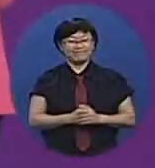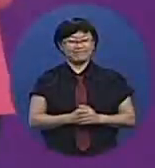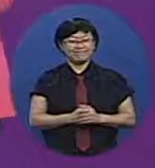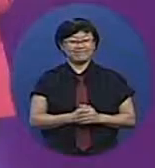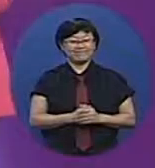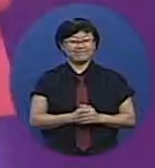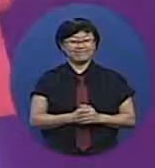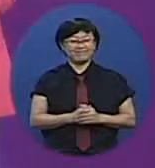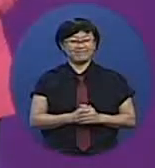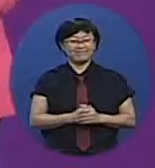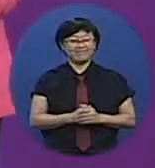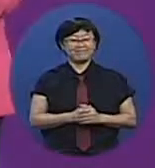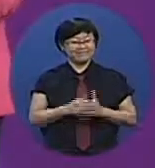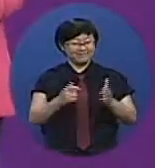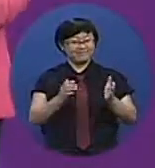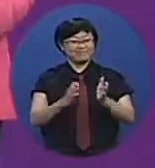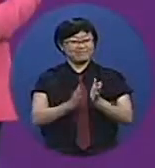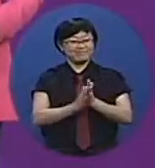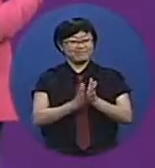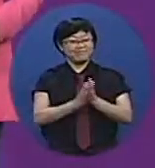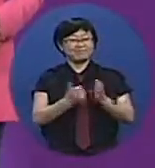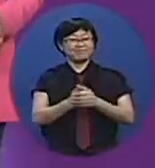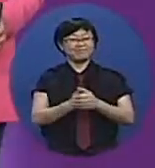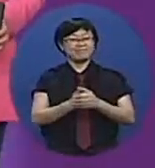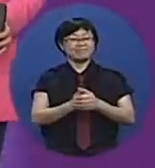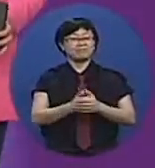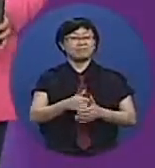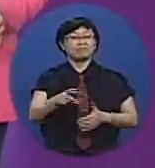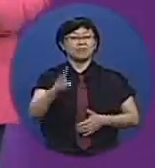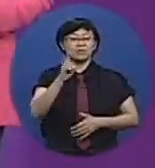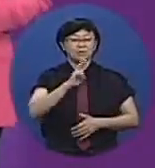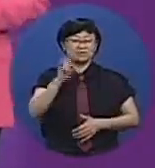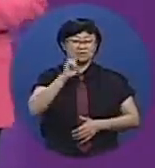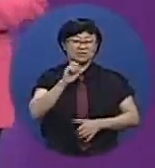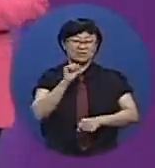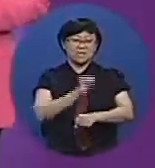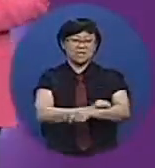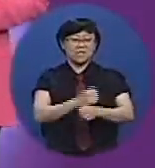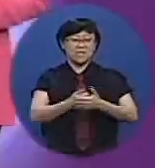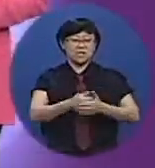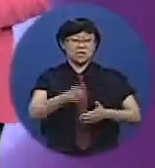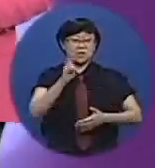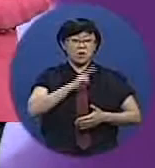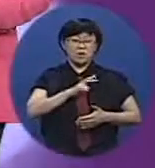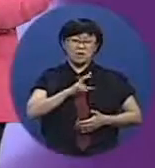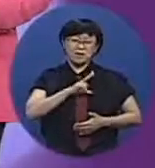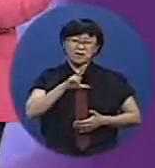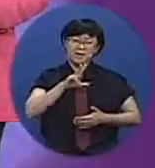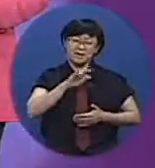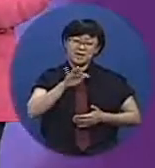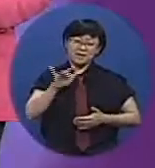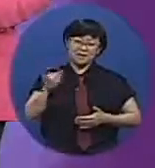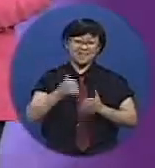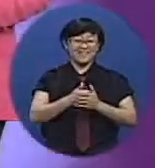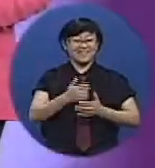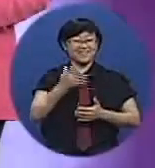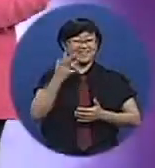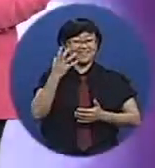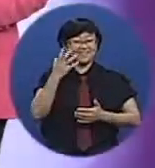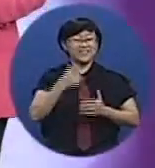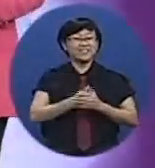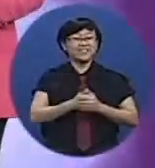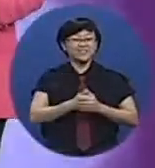아유 잘하셨습니다. 아주 대박 터진 노래죠. 일소일소 일로일로 참 잘